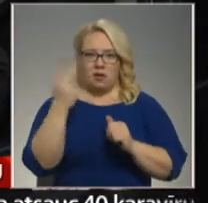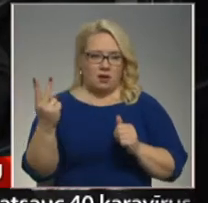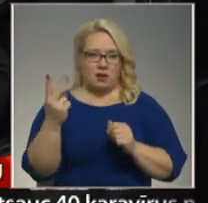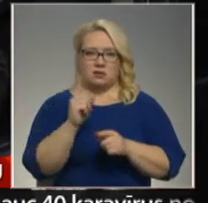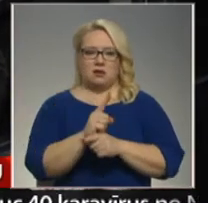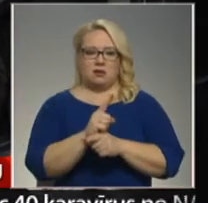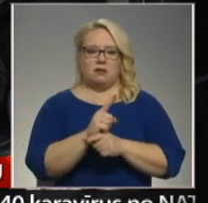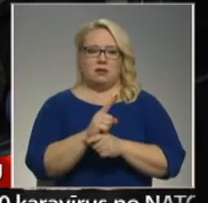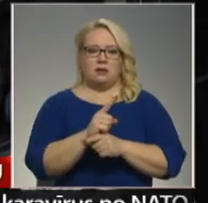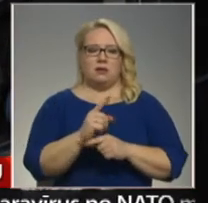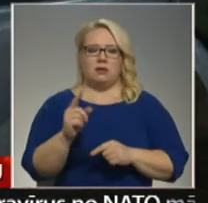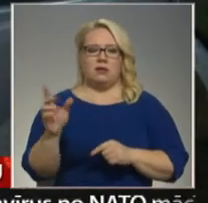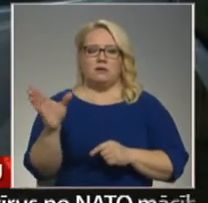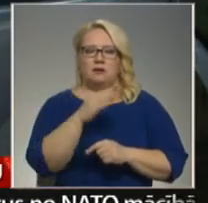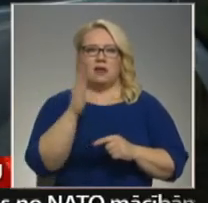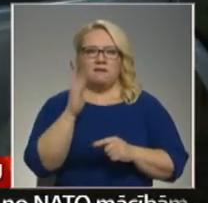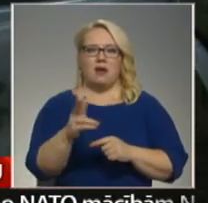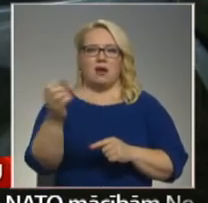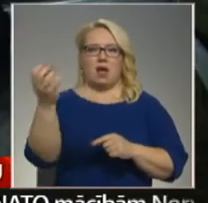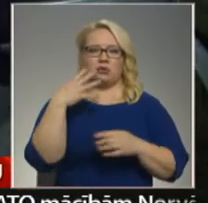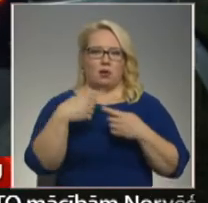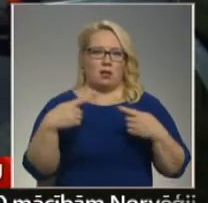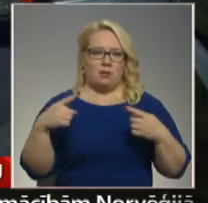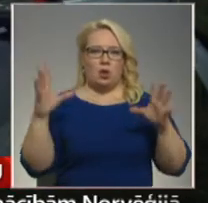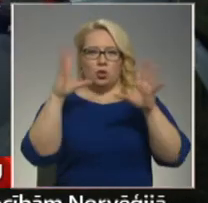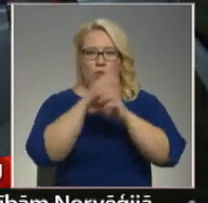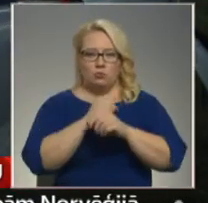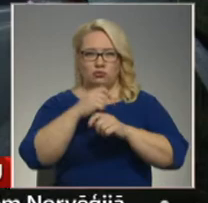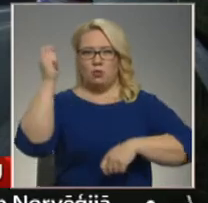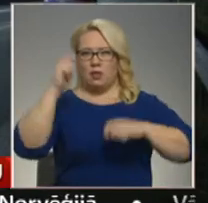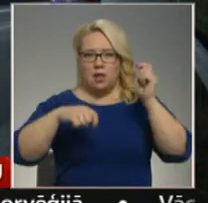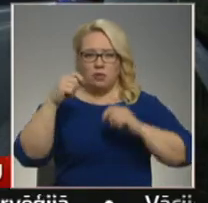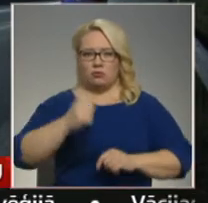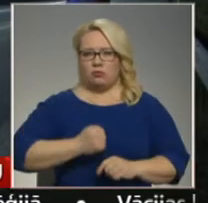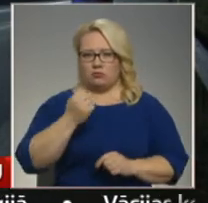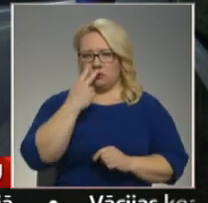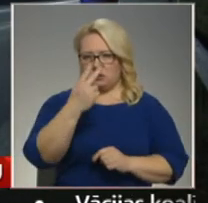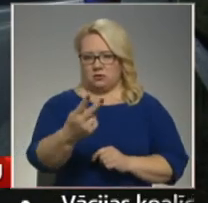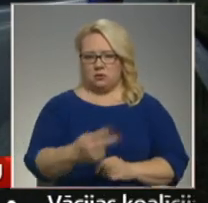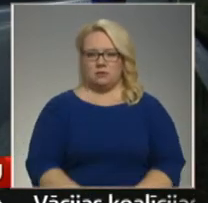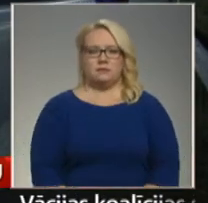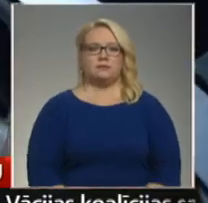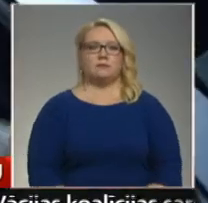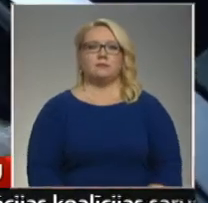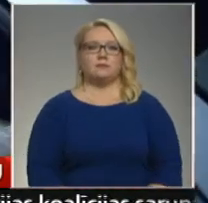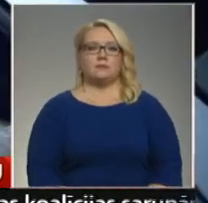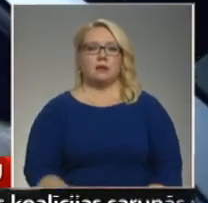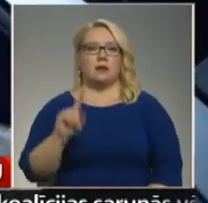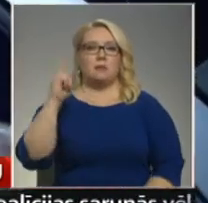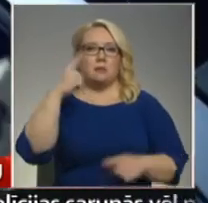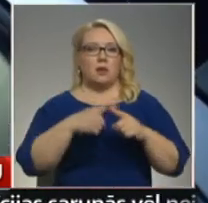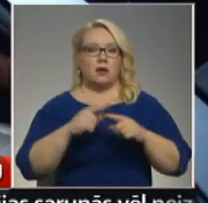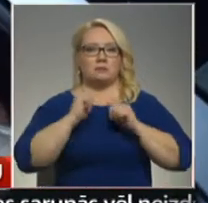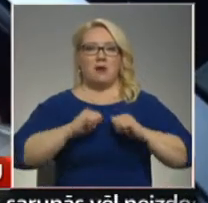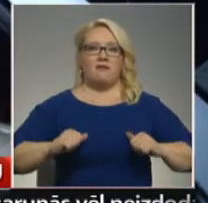arī visiem. Kad ir tumši un iet lietus, tad ļoti grūti redzēt. Pirmo reizi